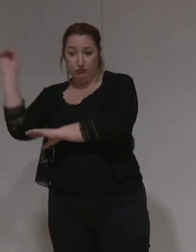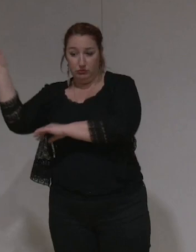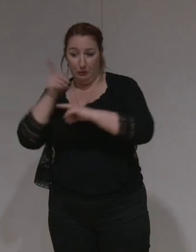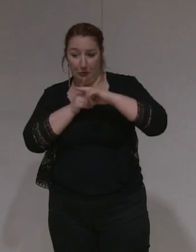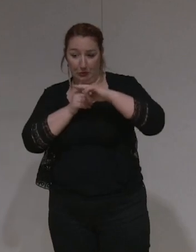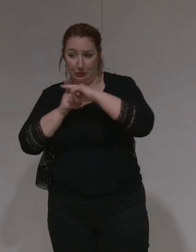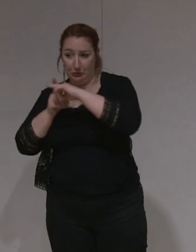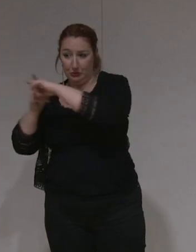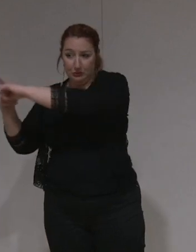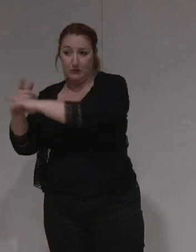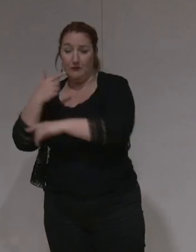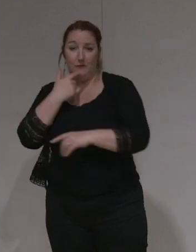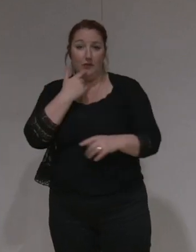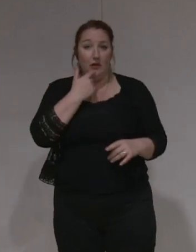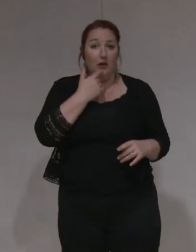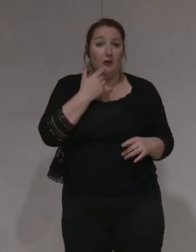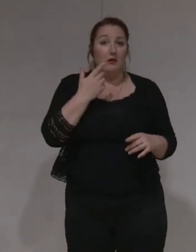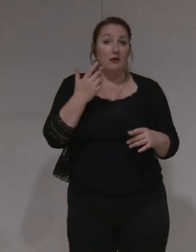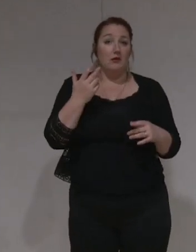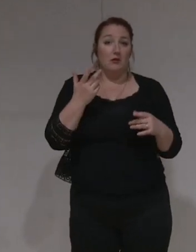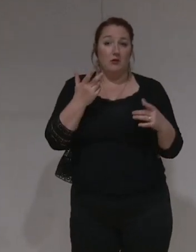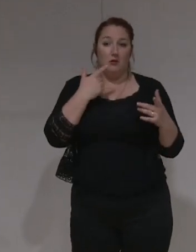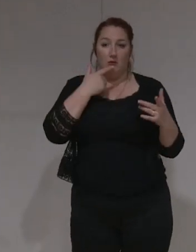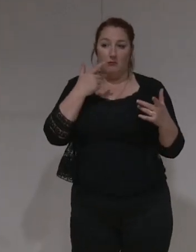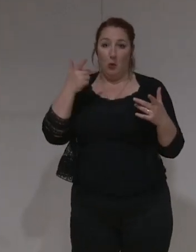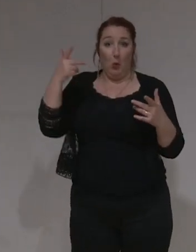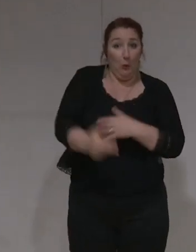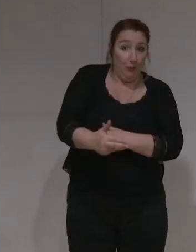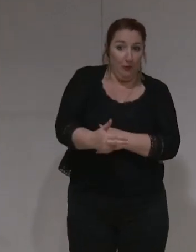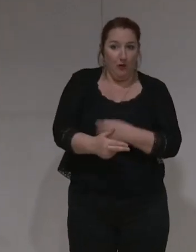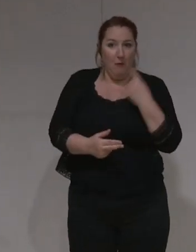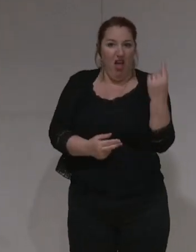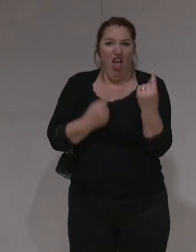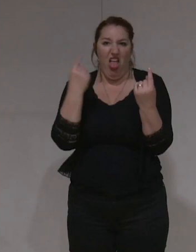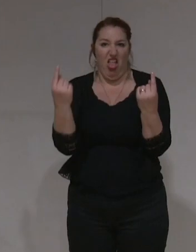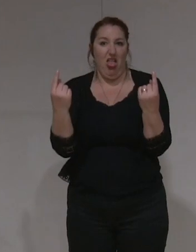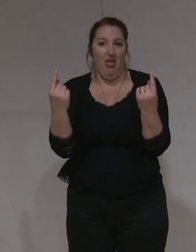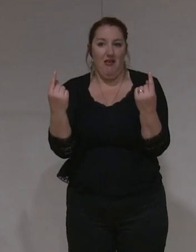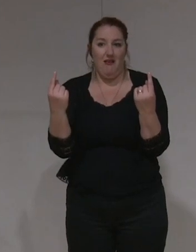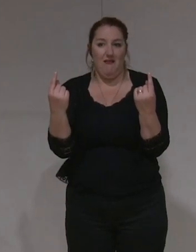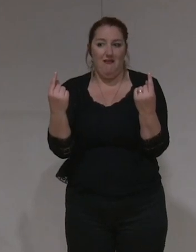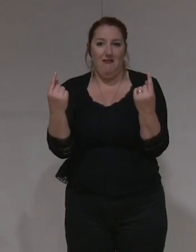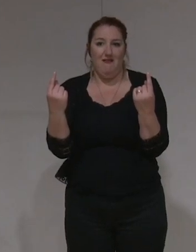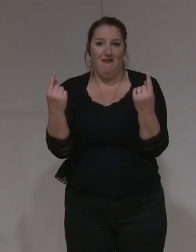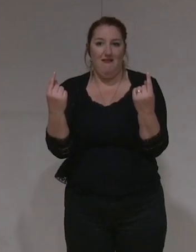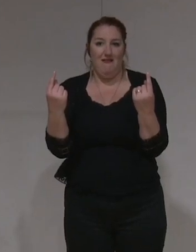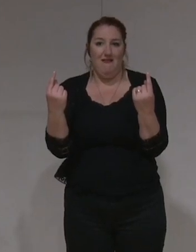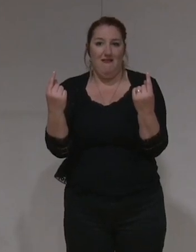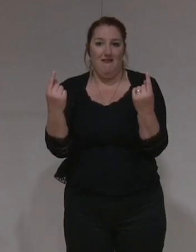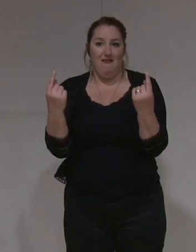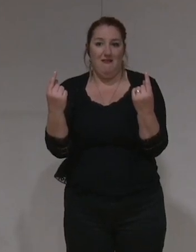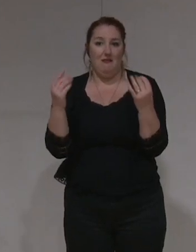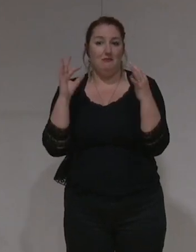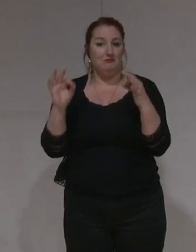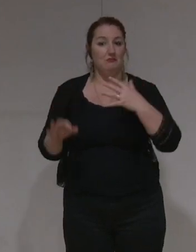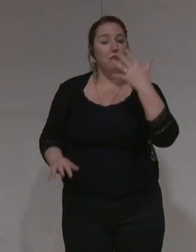vous voulez la logique de cette de cette suite en mettant les deux un de part et d'autre de la main c'est qu'effectivement quand on regarde